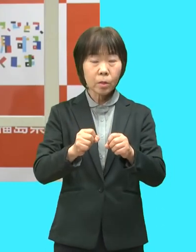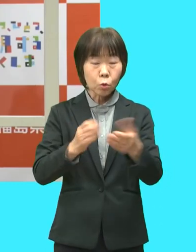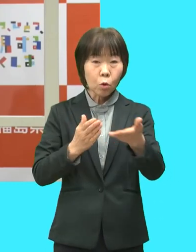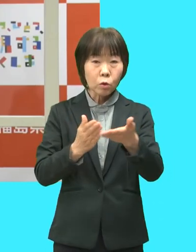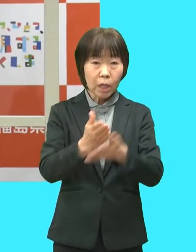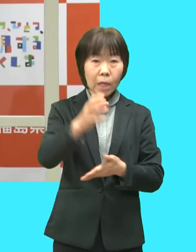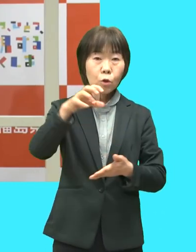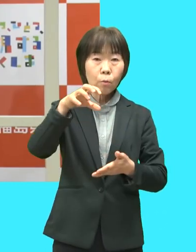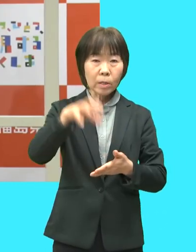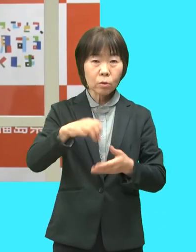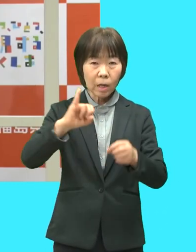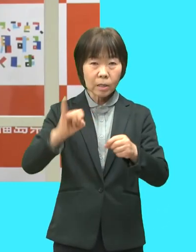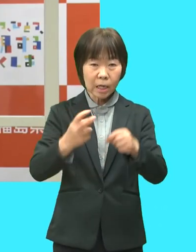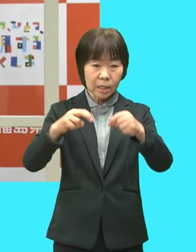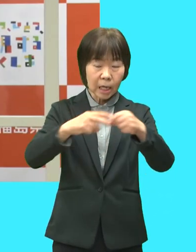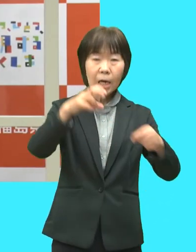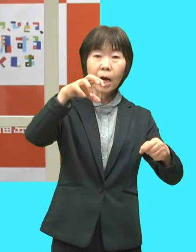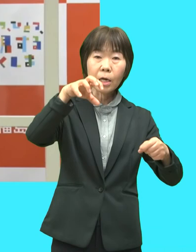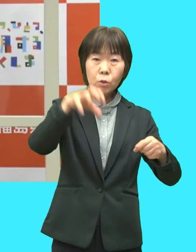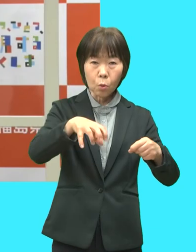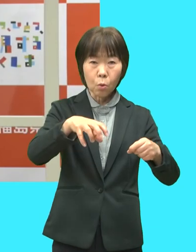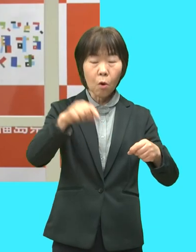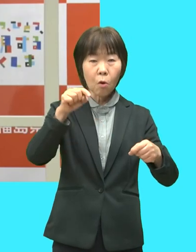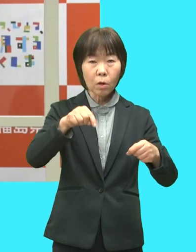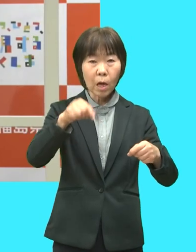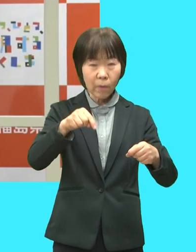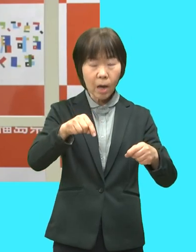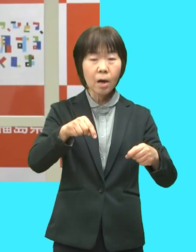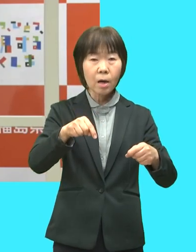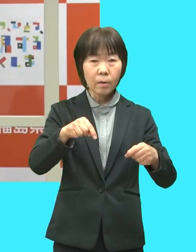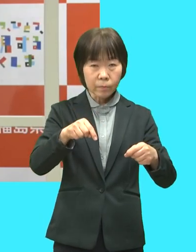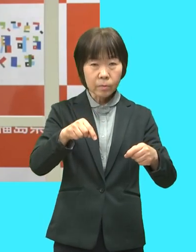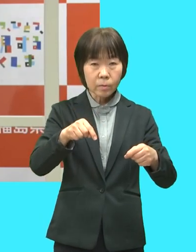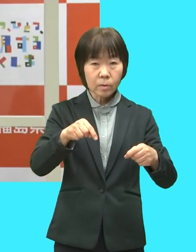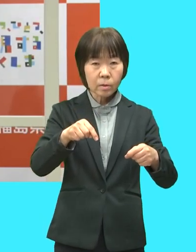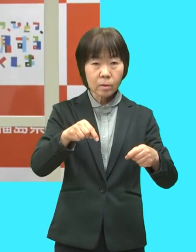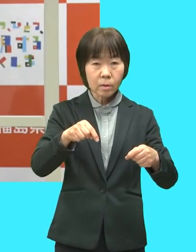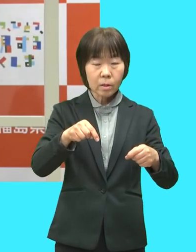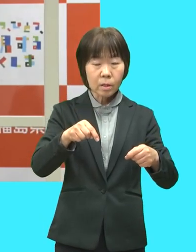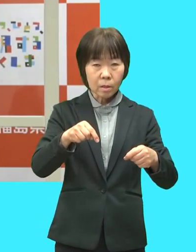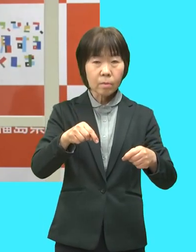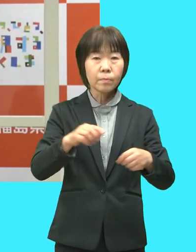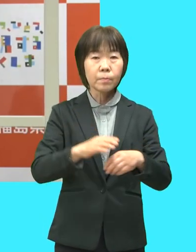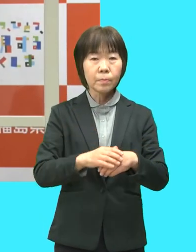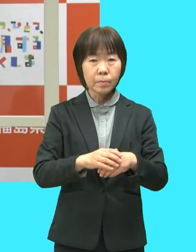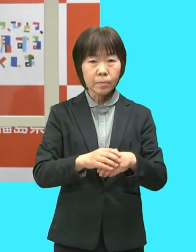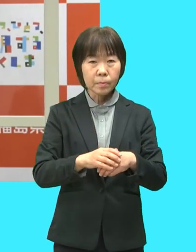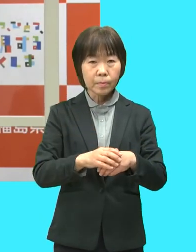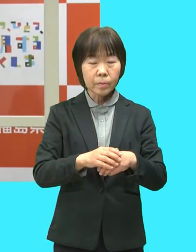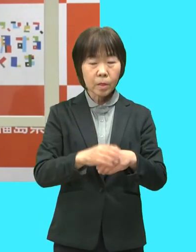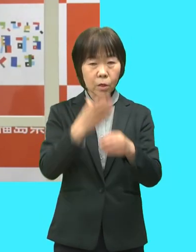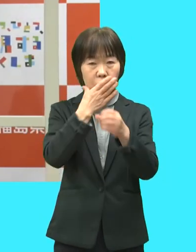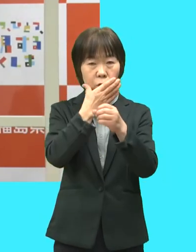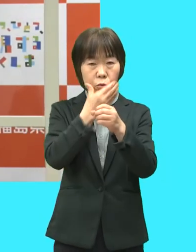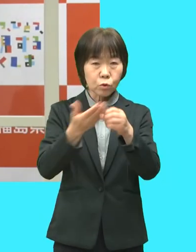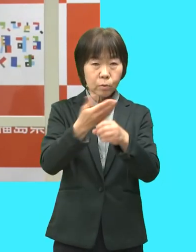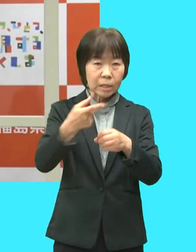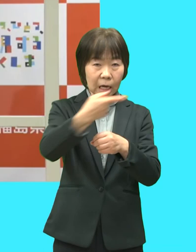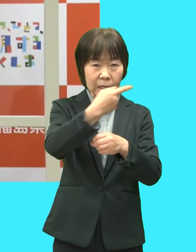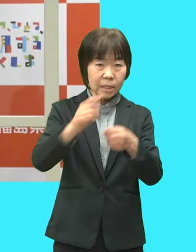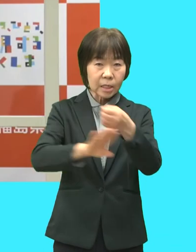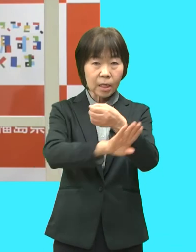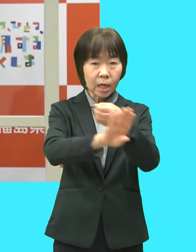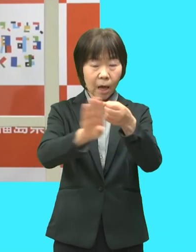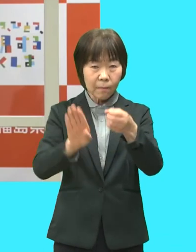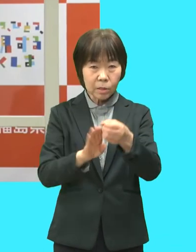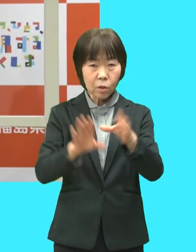タートの地が J ビレッジであること、これは我々にとって J ビレッジ、ご承知の通り福島第一原発の